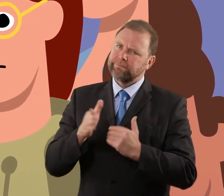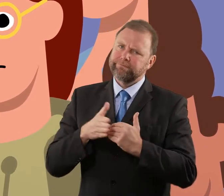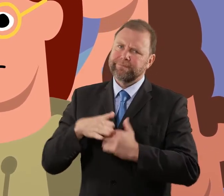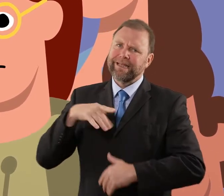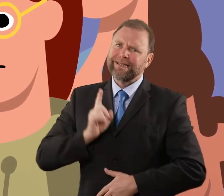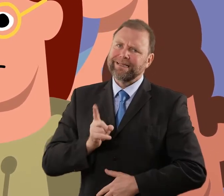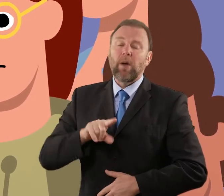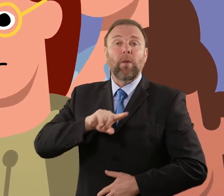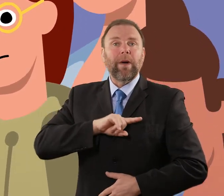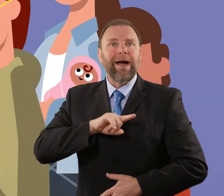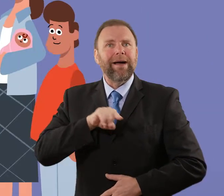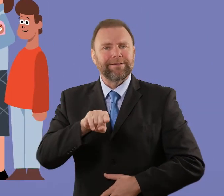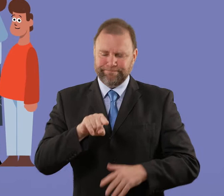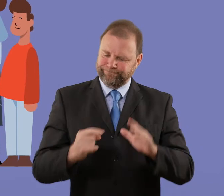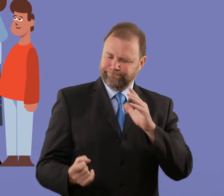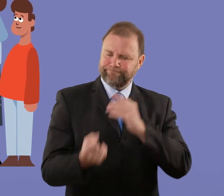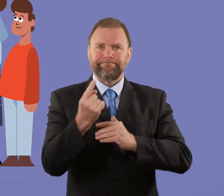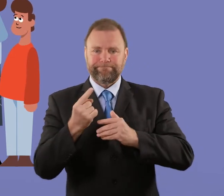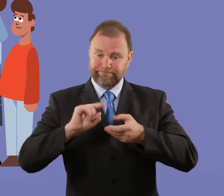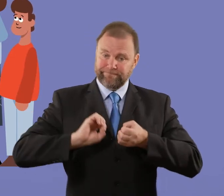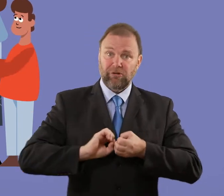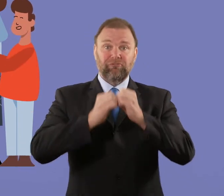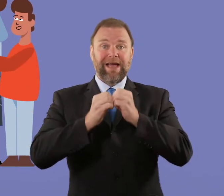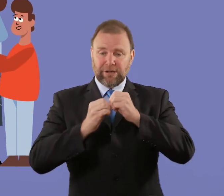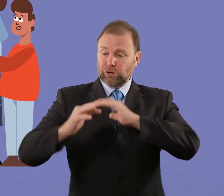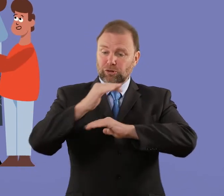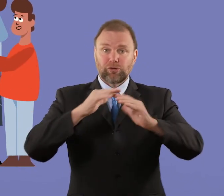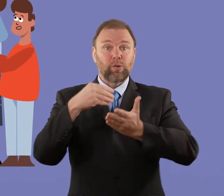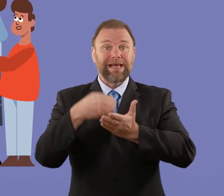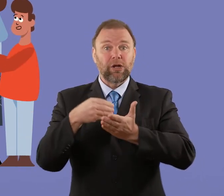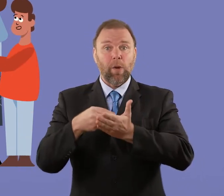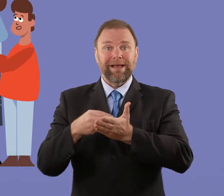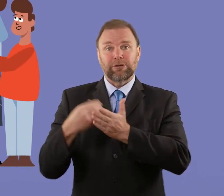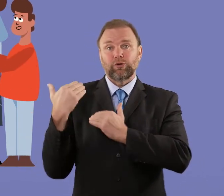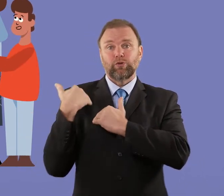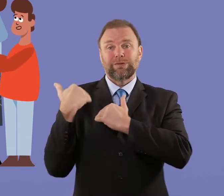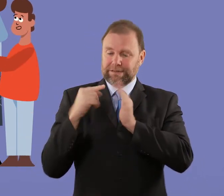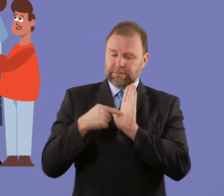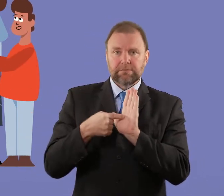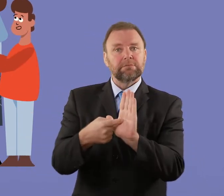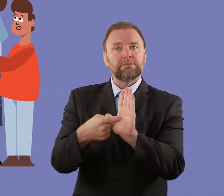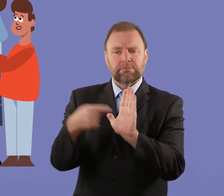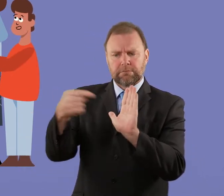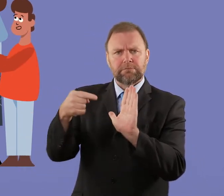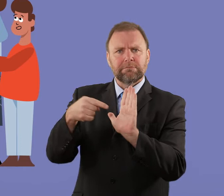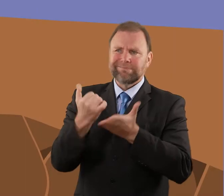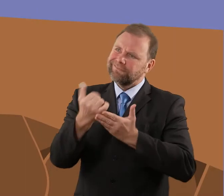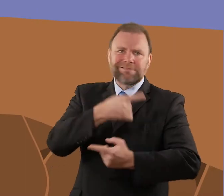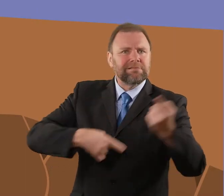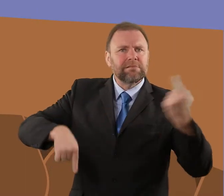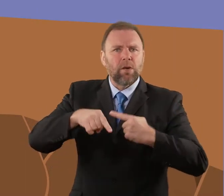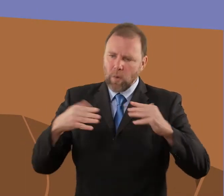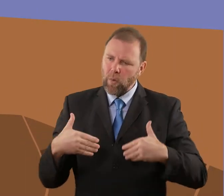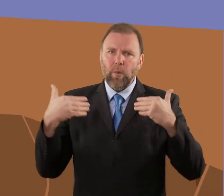i Gymru eisoes ar waith, y ddyletswydd economaidd gymdeithasol i'n helpu wneud newidiadau a symud ymlaen.